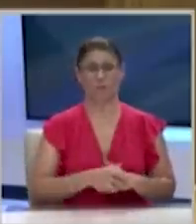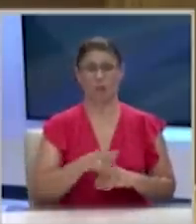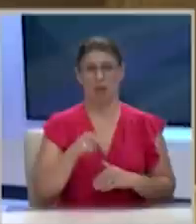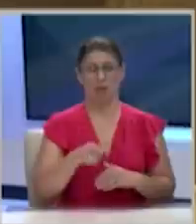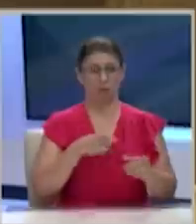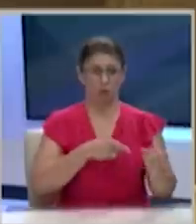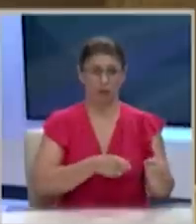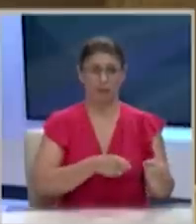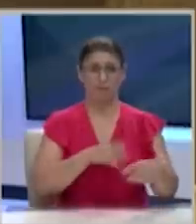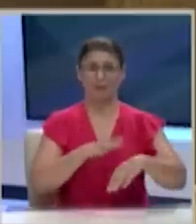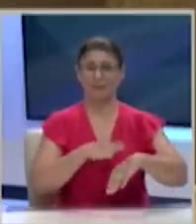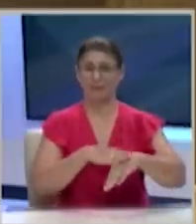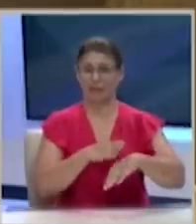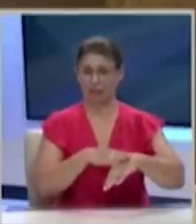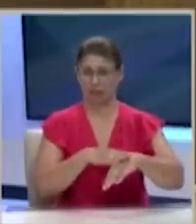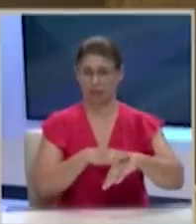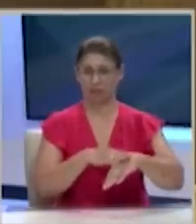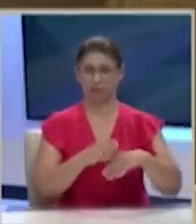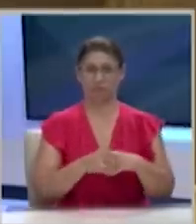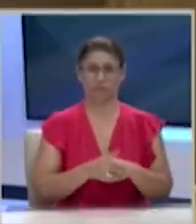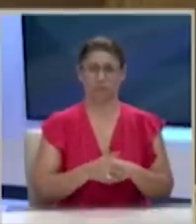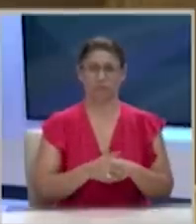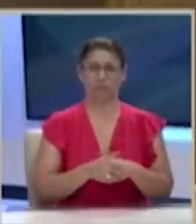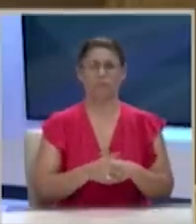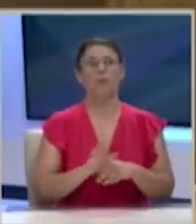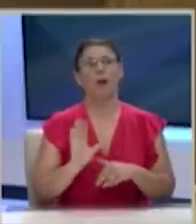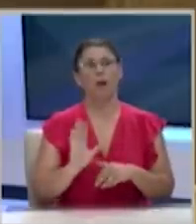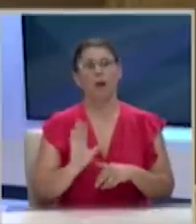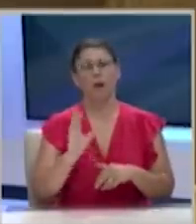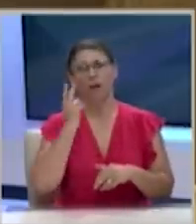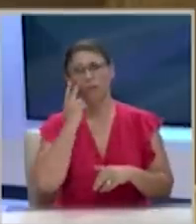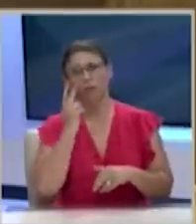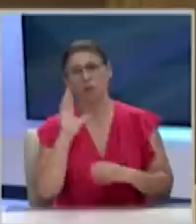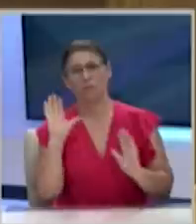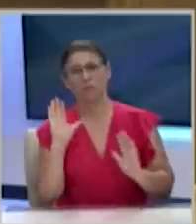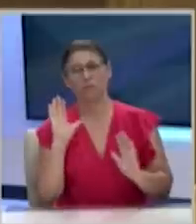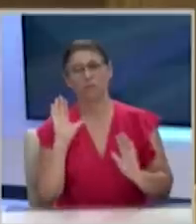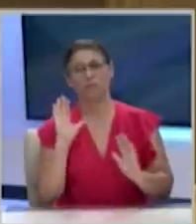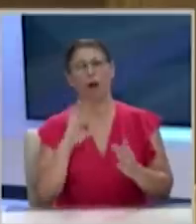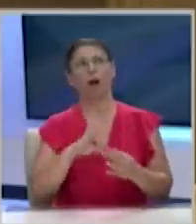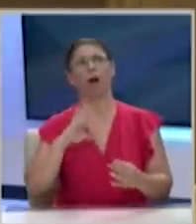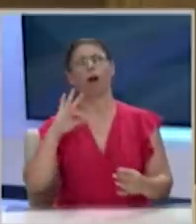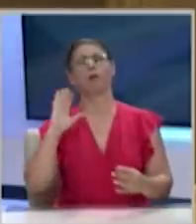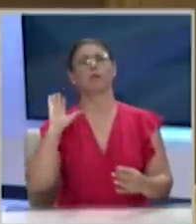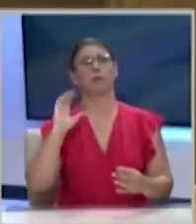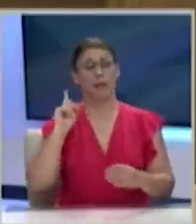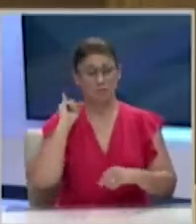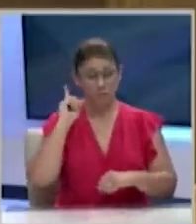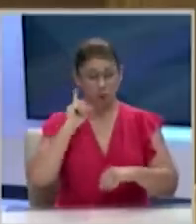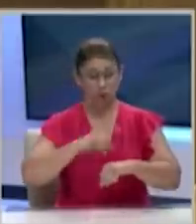το έγκλημα και τις αιτίες κυρίως, όμως δεν είμαστε θεατές. Άλλωστε, από την πρώτη στιγμή,